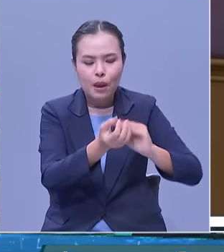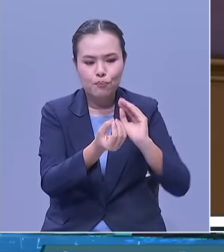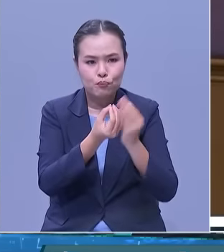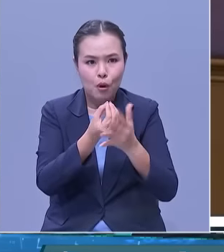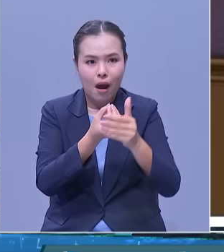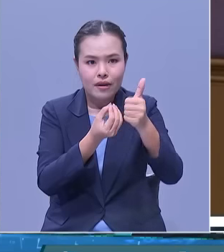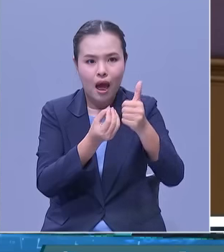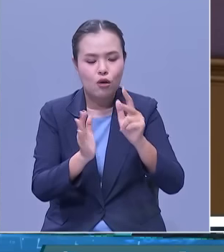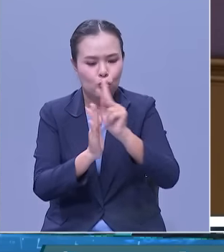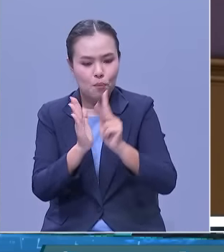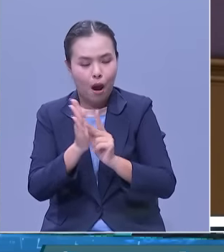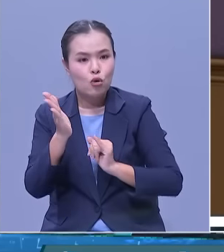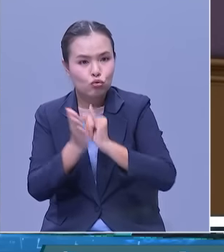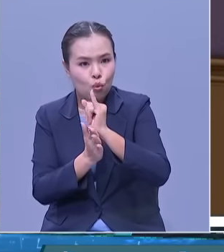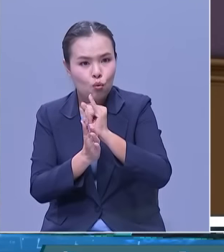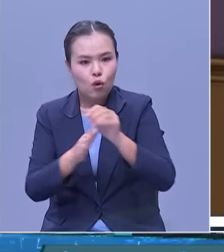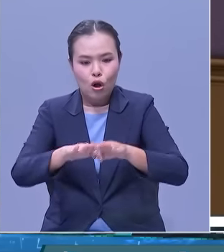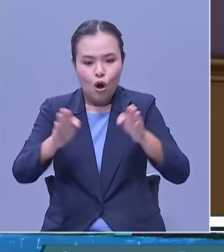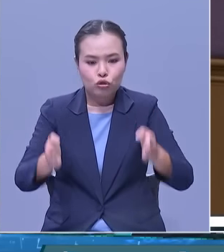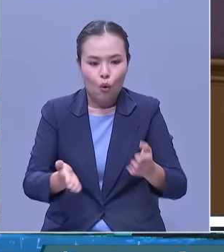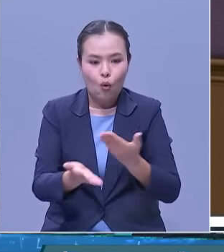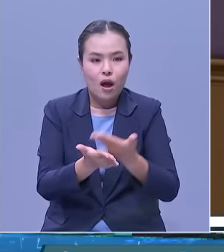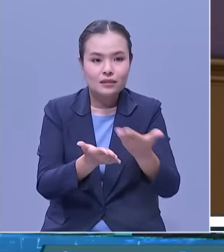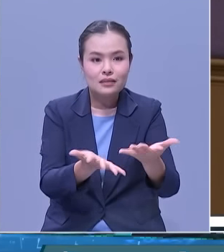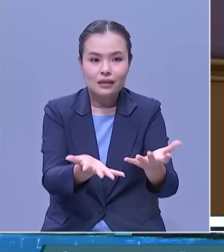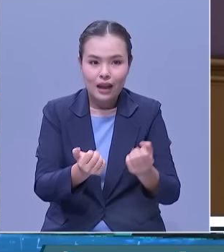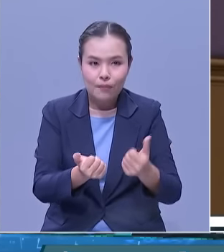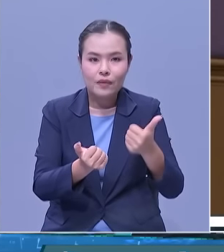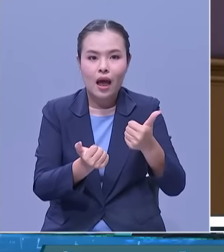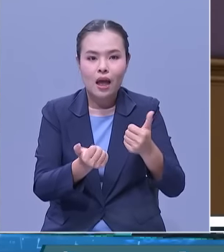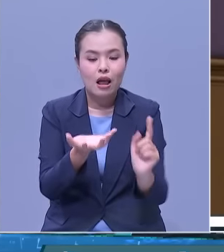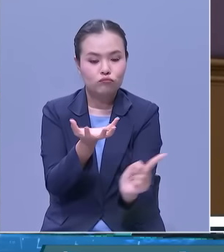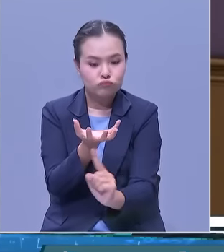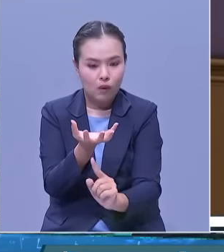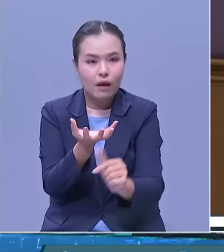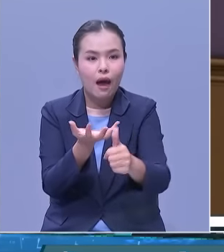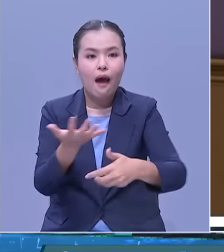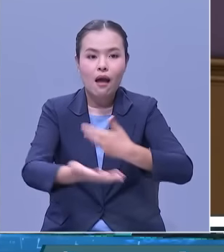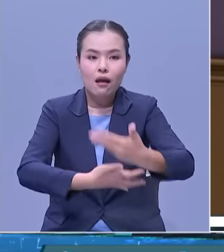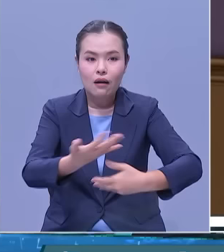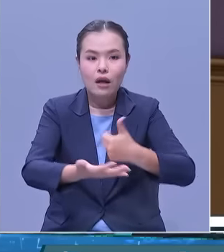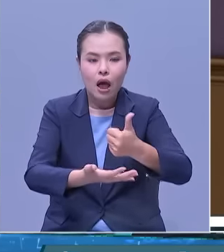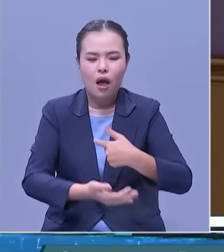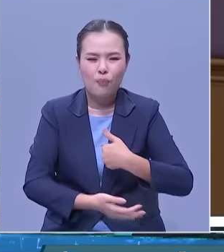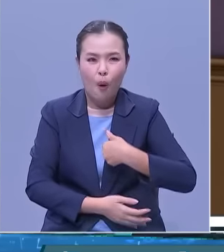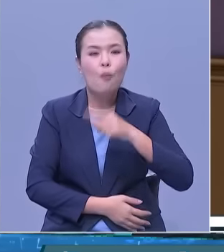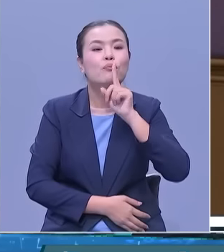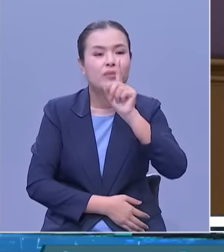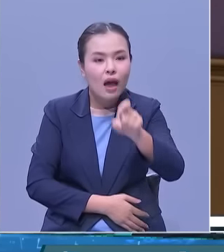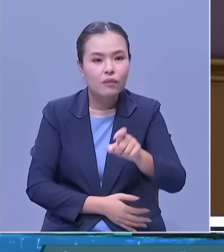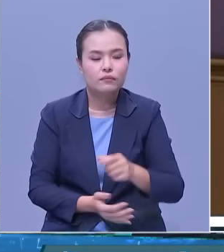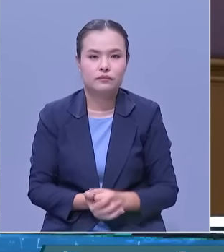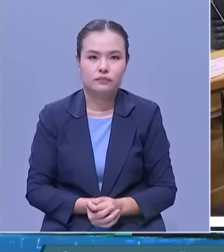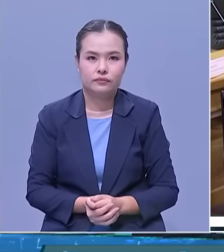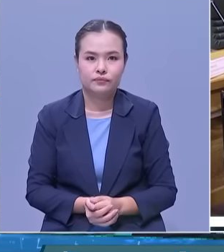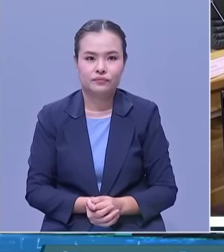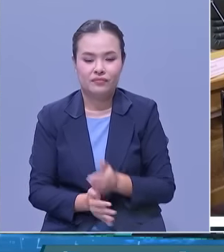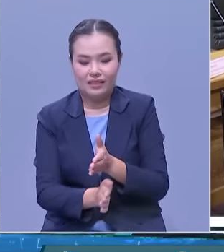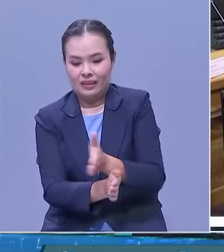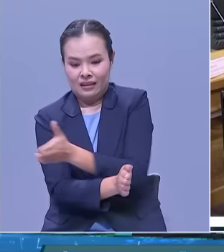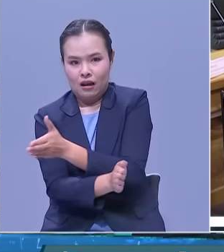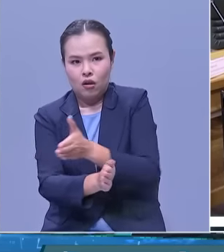แล้วก็ไปขายให้กับที่ก็ตั้งโต๊ะรับซื้อเก็บมากช่างกิโลขายแล้วผมถามว่าก่อนที่ผมจะม